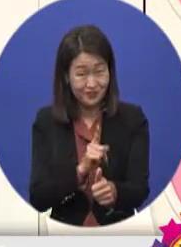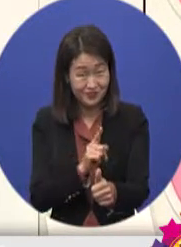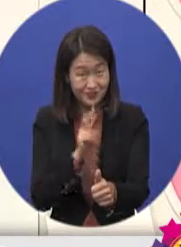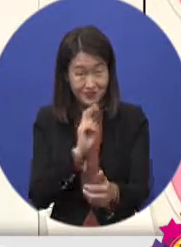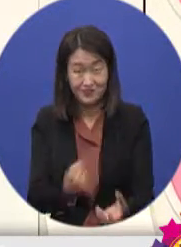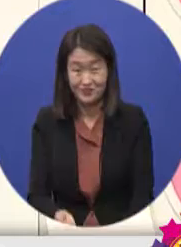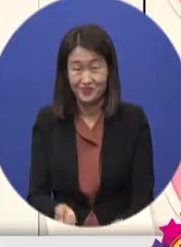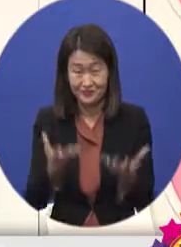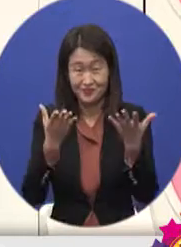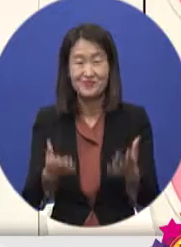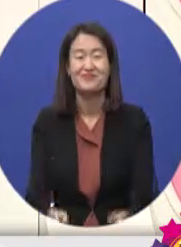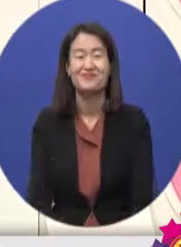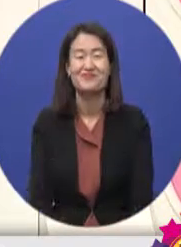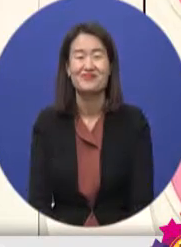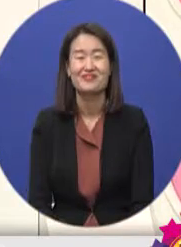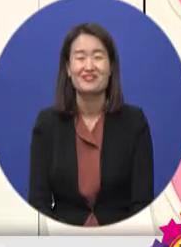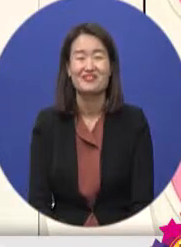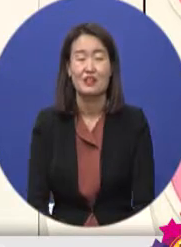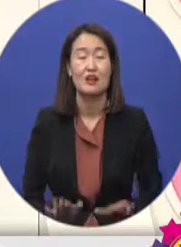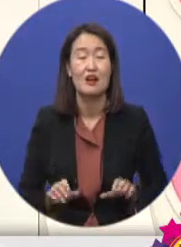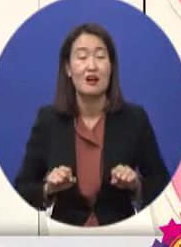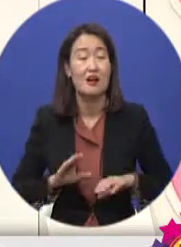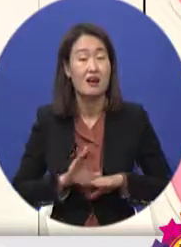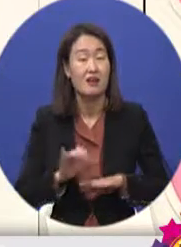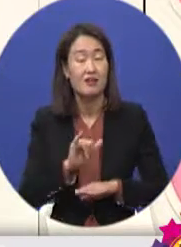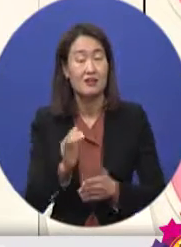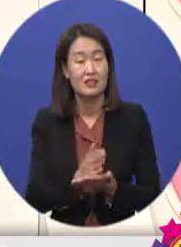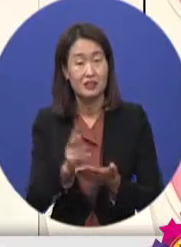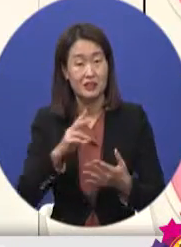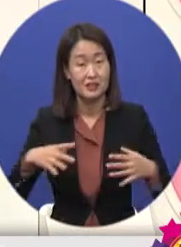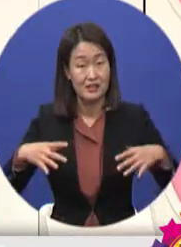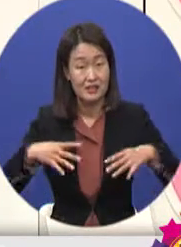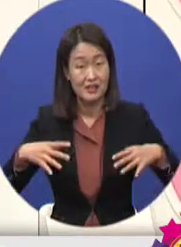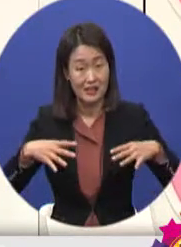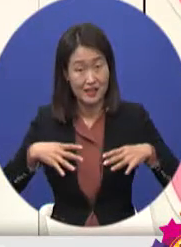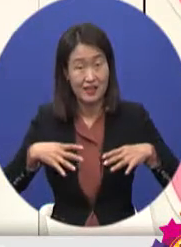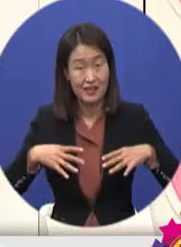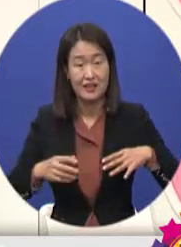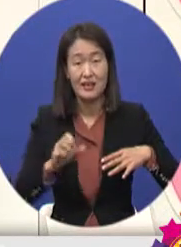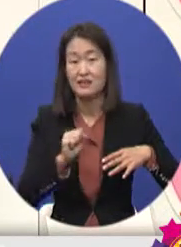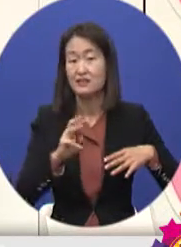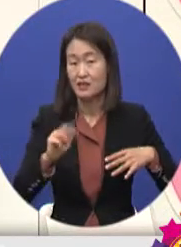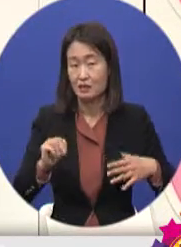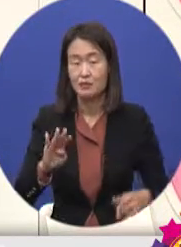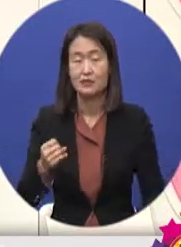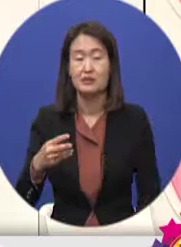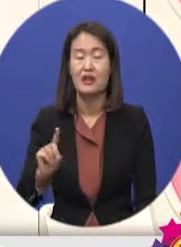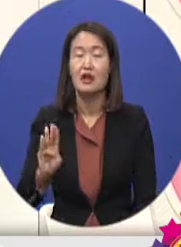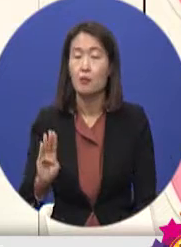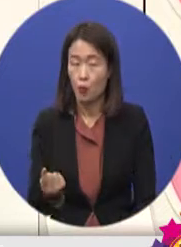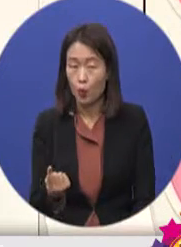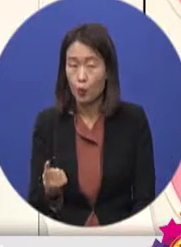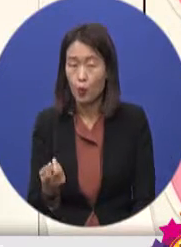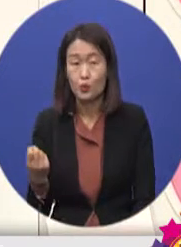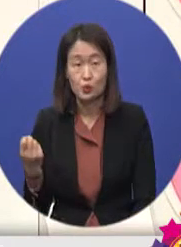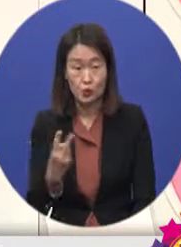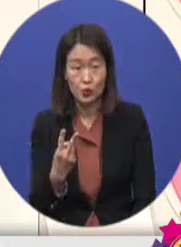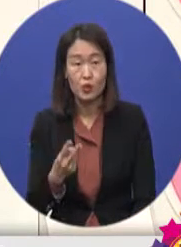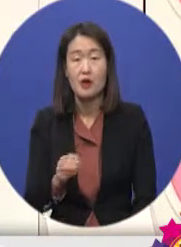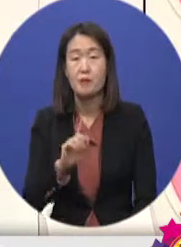축하드립니다. 예. 자, 오늘 생방송 전국 나눔 노래자랑은 SM 브라보와 함께